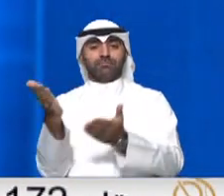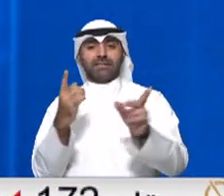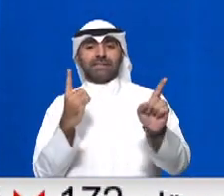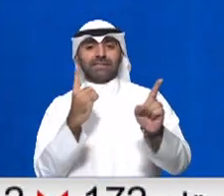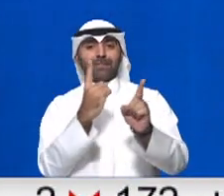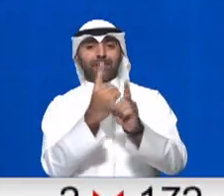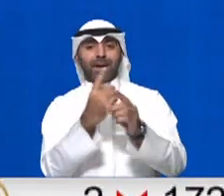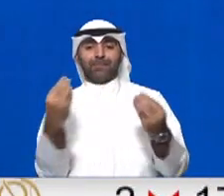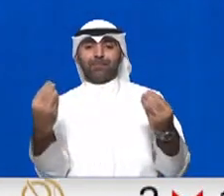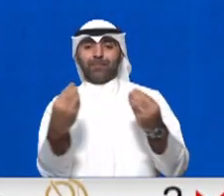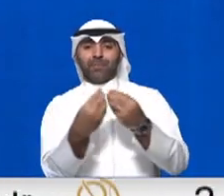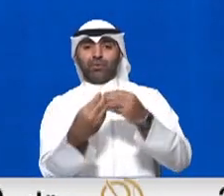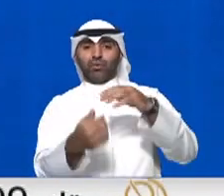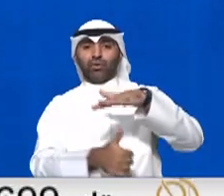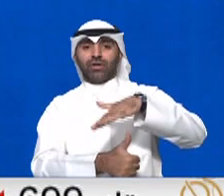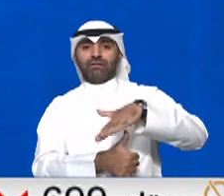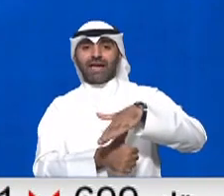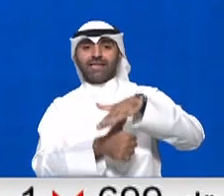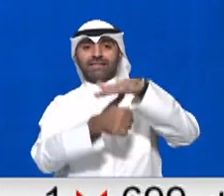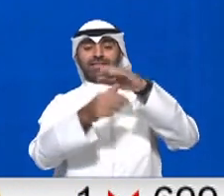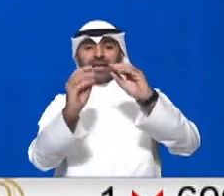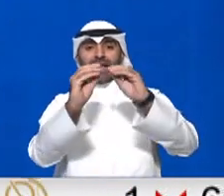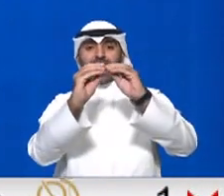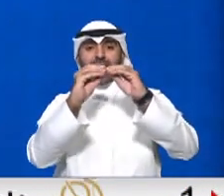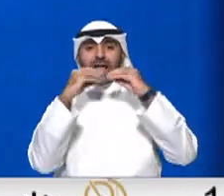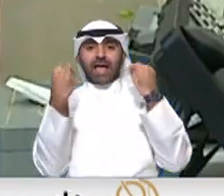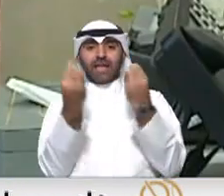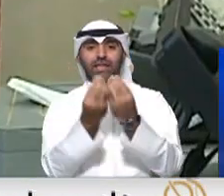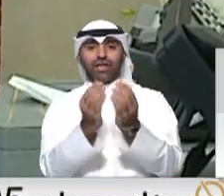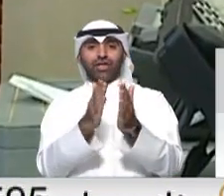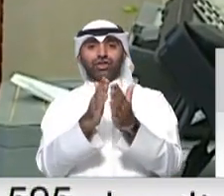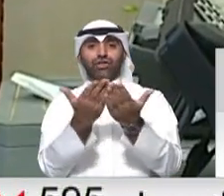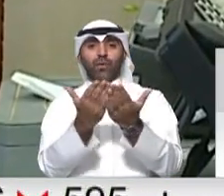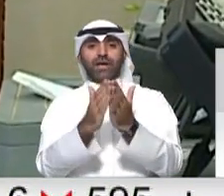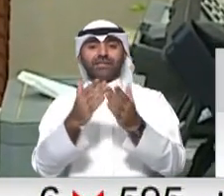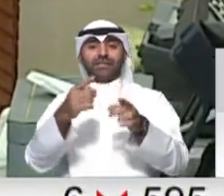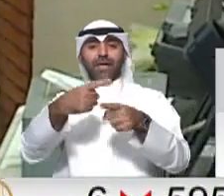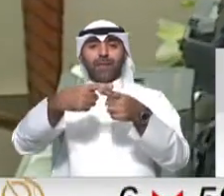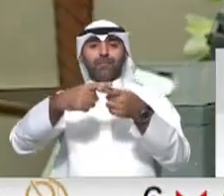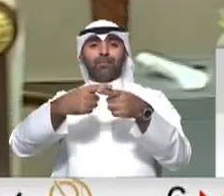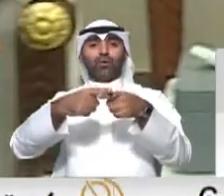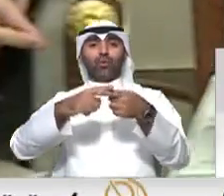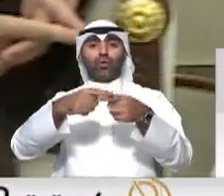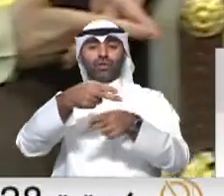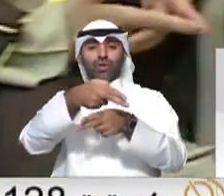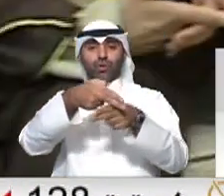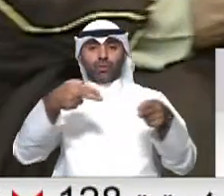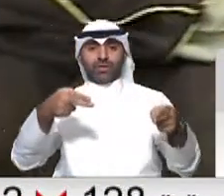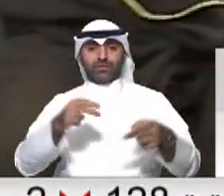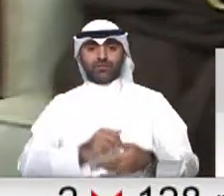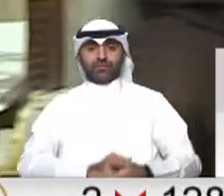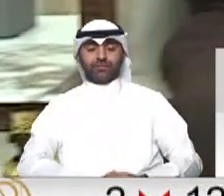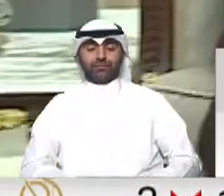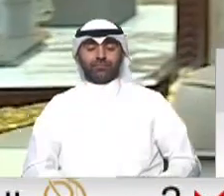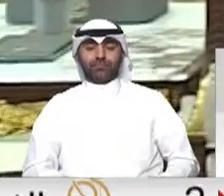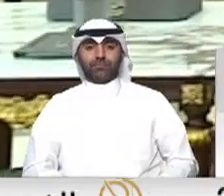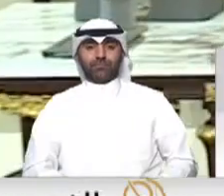للجهاز المركزي لمعالجة أوضاع المقيمين بصورة غير قانونية صالح يوسف الفضالة.